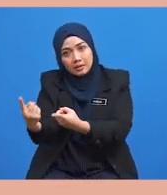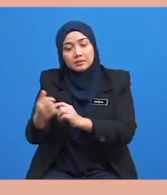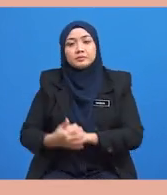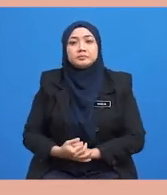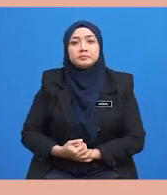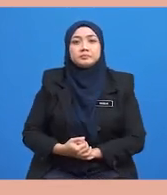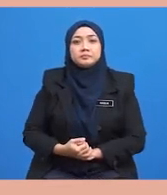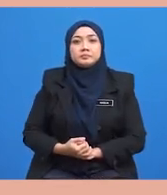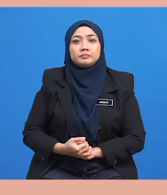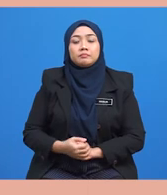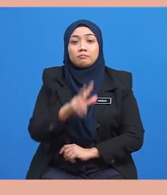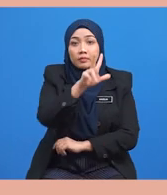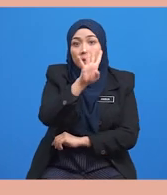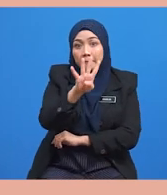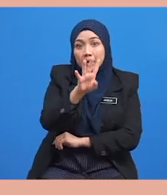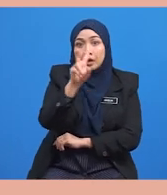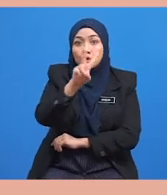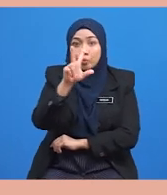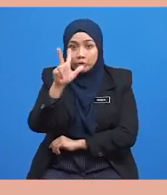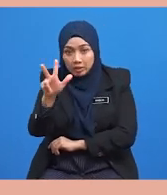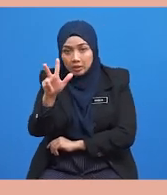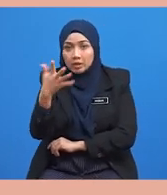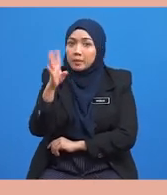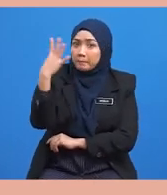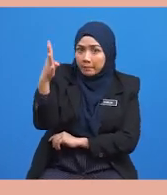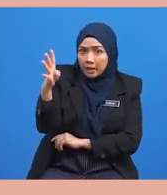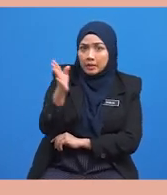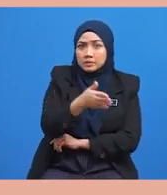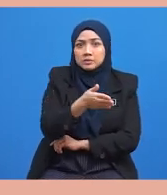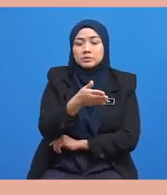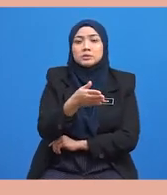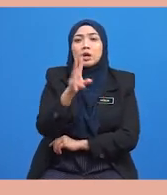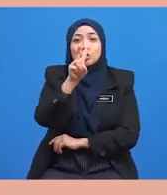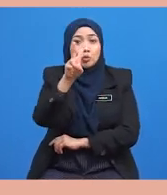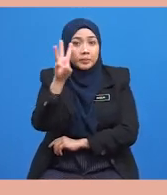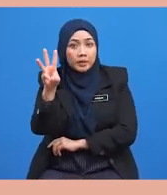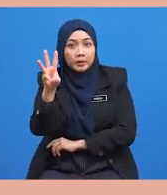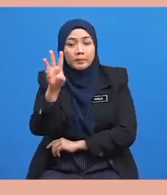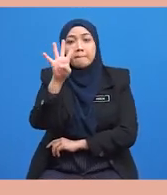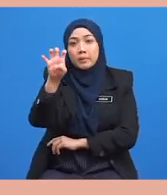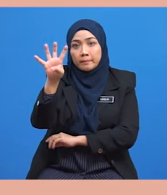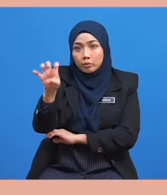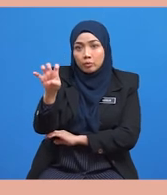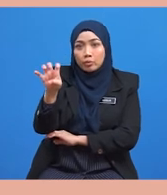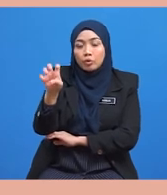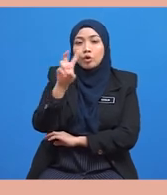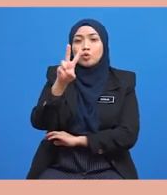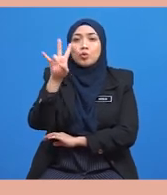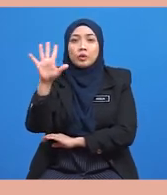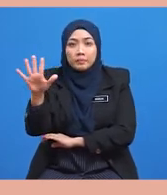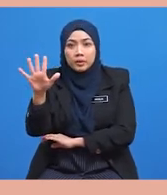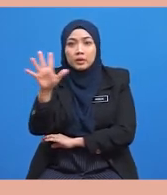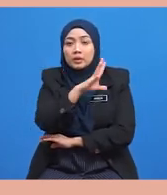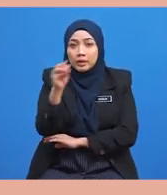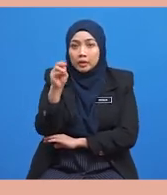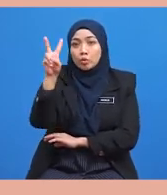ialah 34, 23, 14, 26, 40, 25